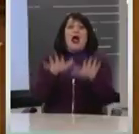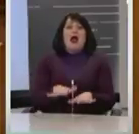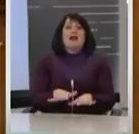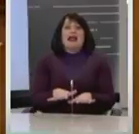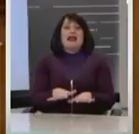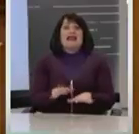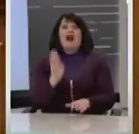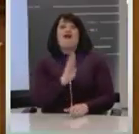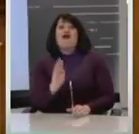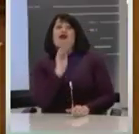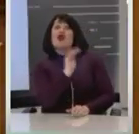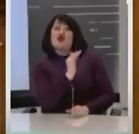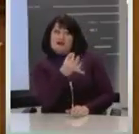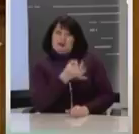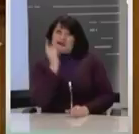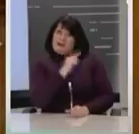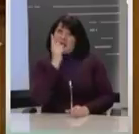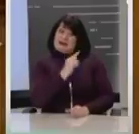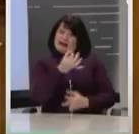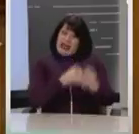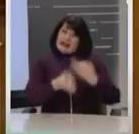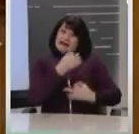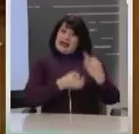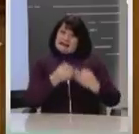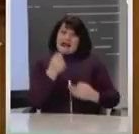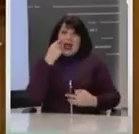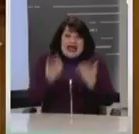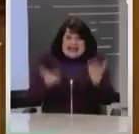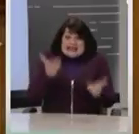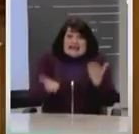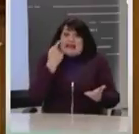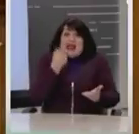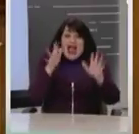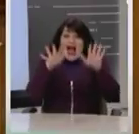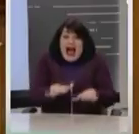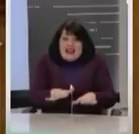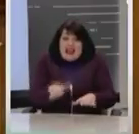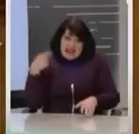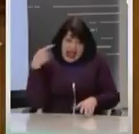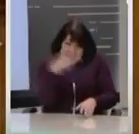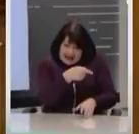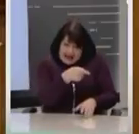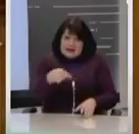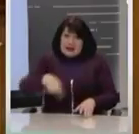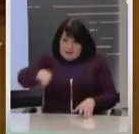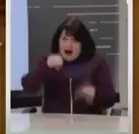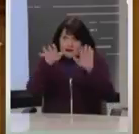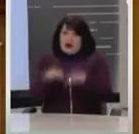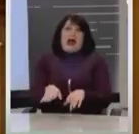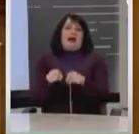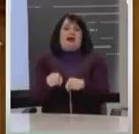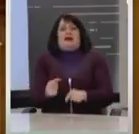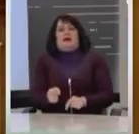κύριε Βρούτση, εσείς που λέτε εδώ ψέματα, ψέματα, ψέματα, να συγκρίνετε τα μεγέθη των ανέργων που φέρατε εσείς στην ελληνική κοινωνία με αυτά